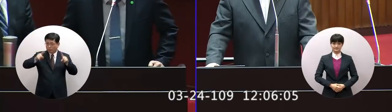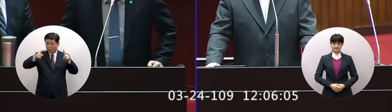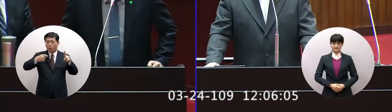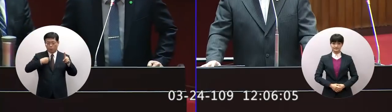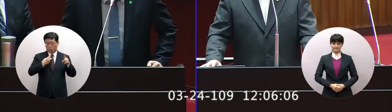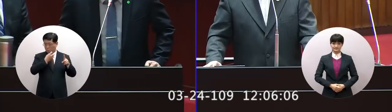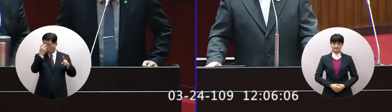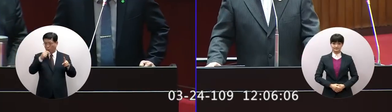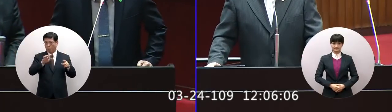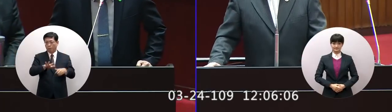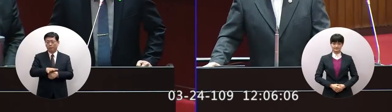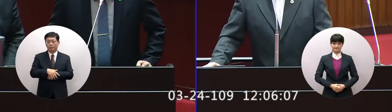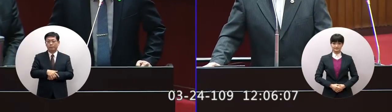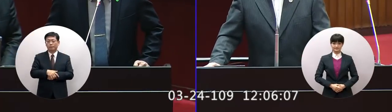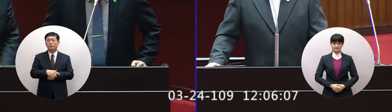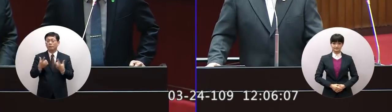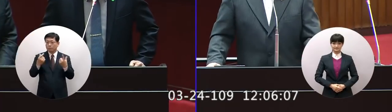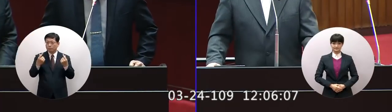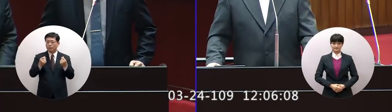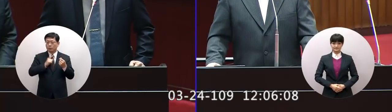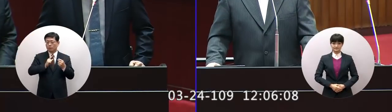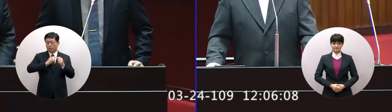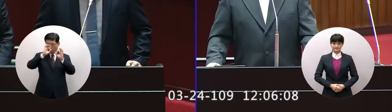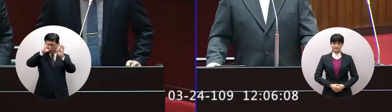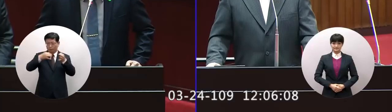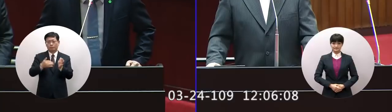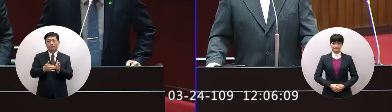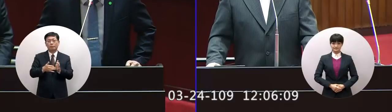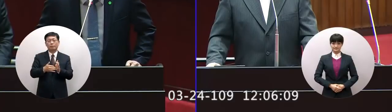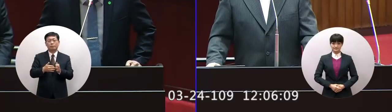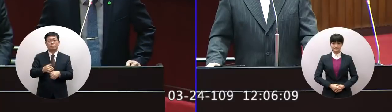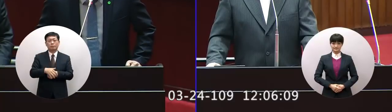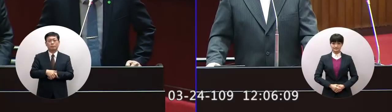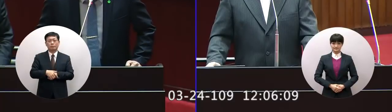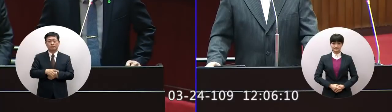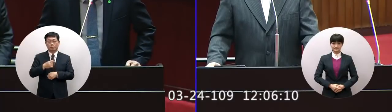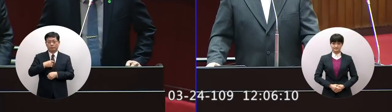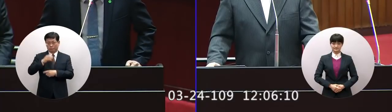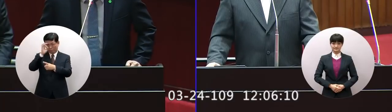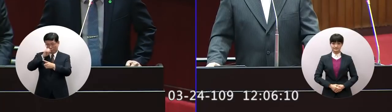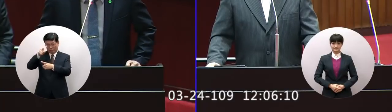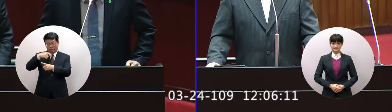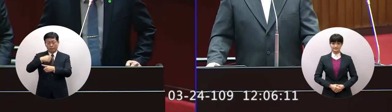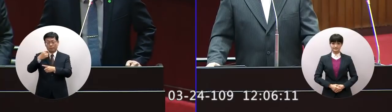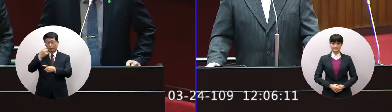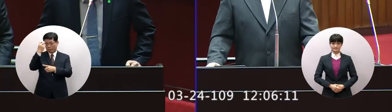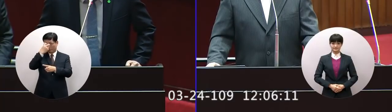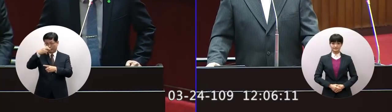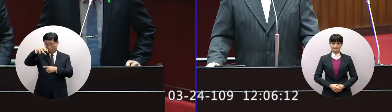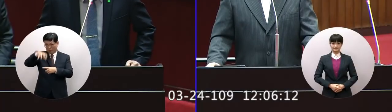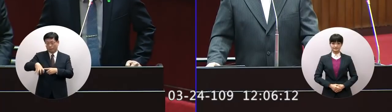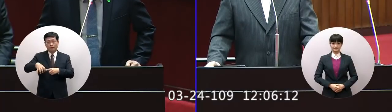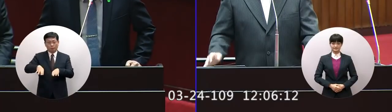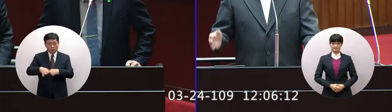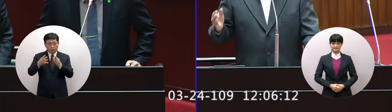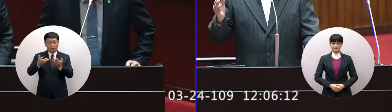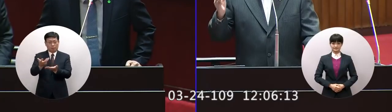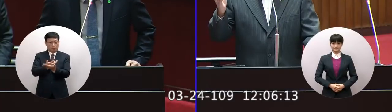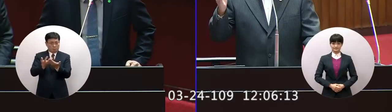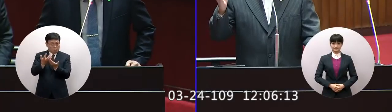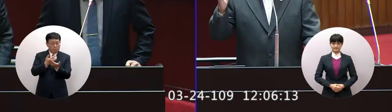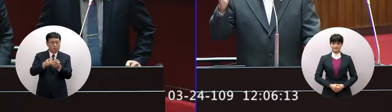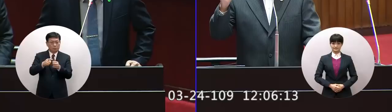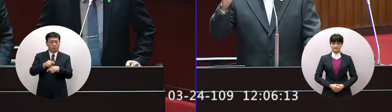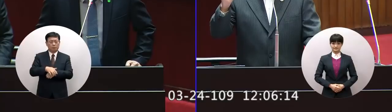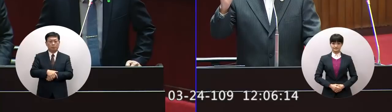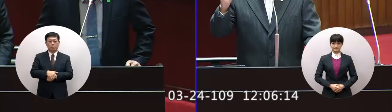候，我们有看到这种现象，我们有做过检讨。我们已经跟那个司法的检察机构已经建立一个所谓的交流的